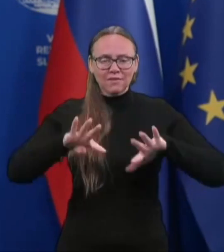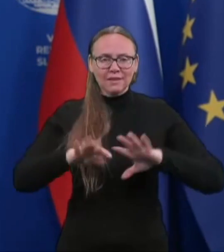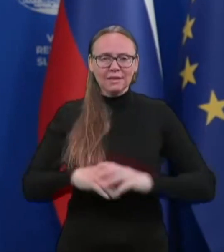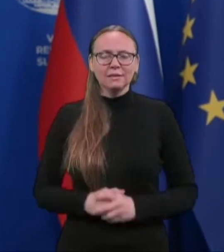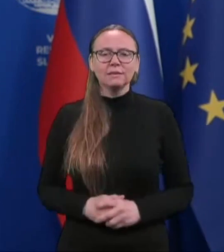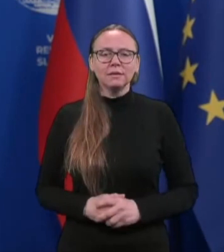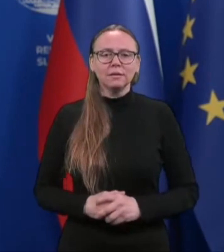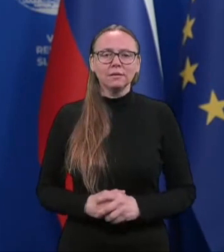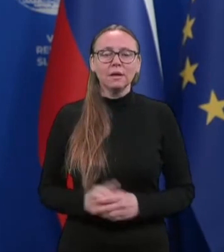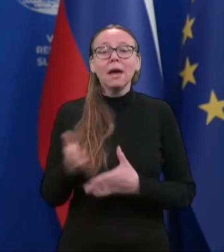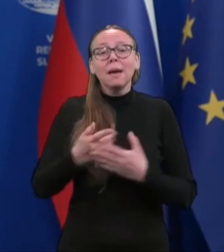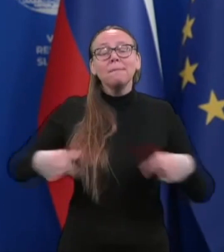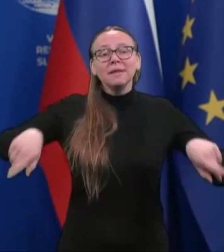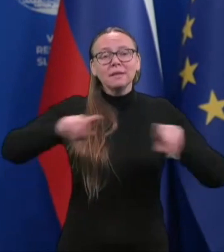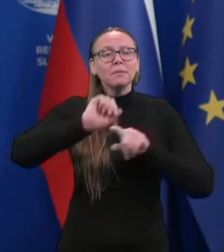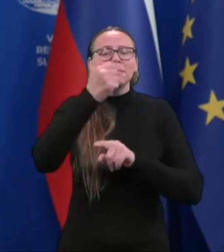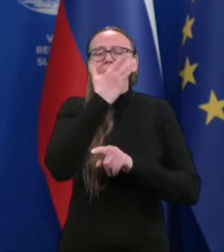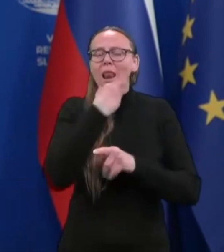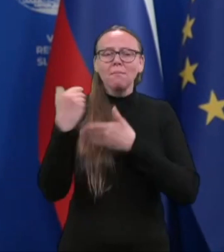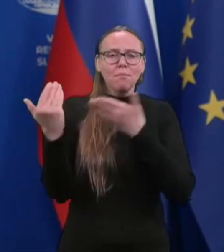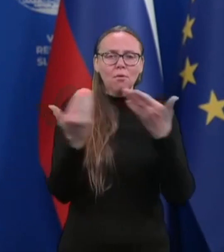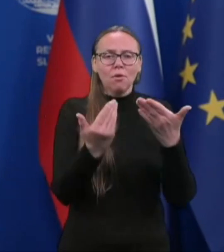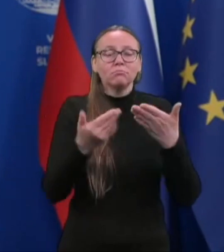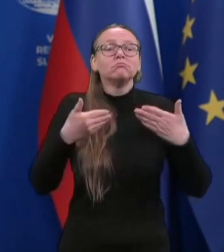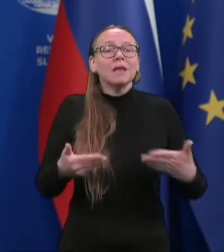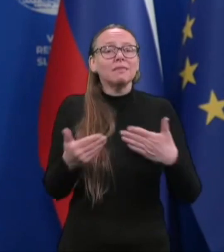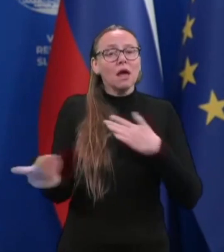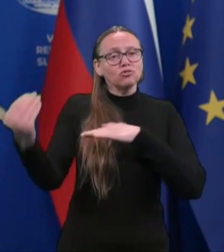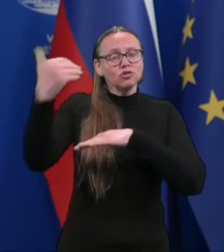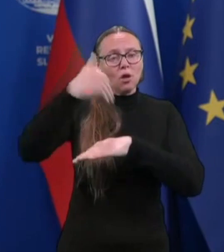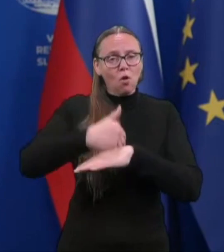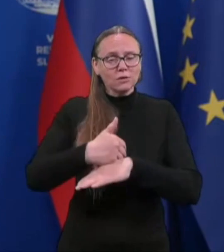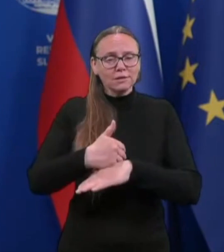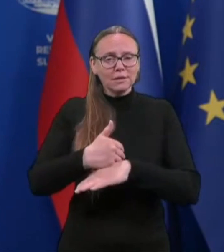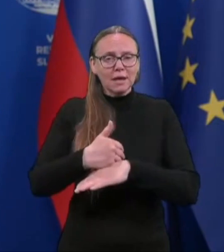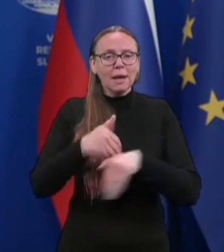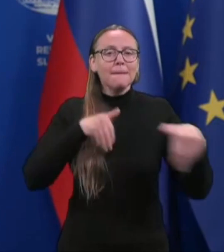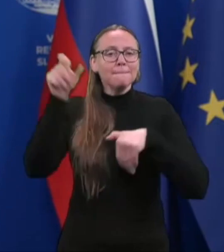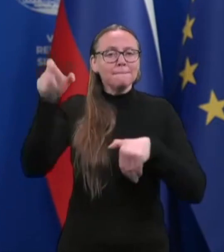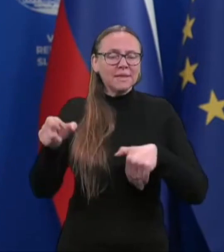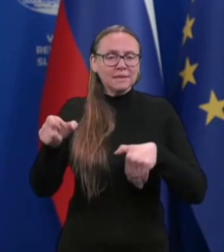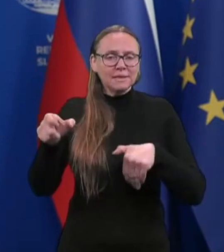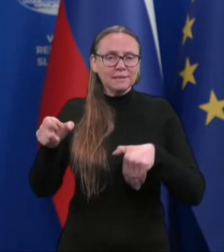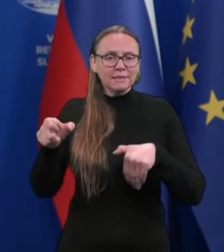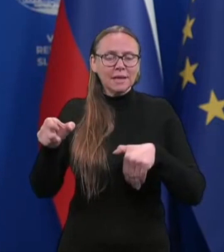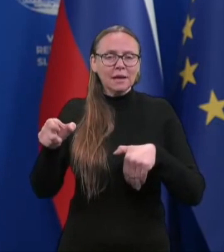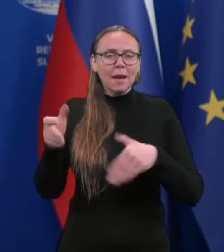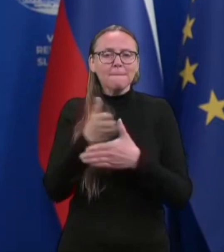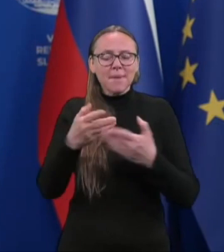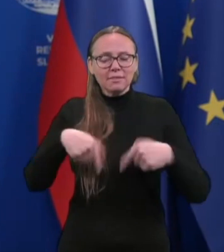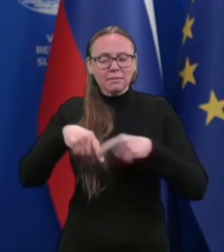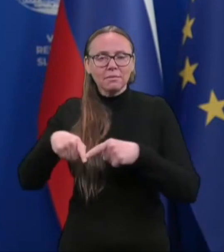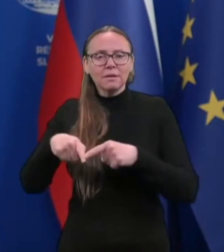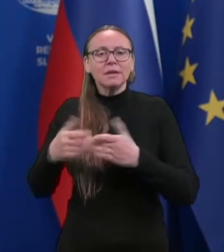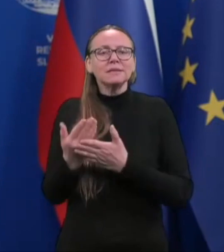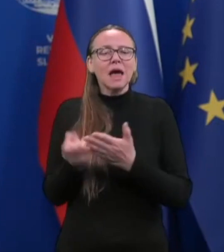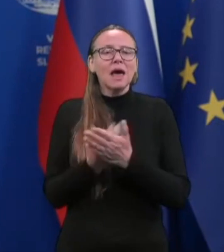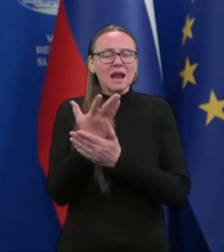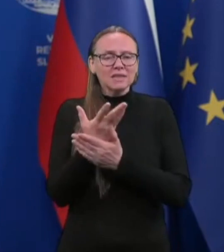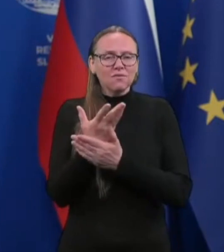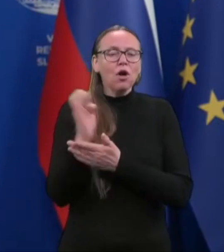COVID-19. Med nami najprej lepo pozdravljam današnje goste, in sicer ministra brez resorja pristojnega za razvoj in